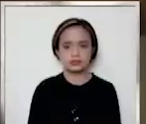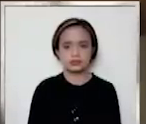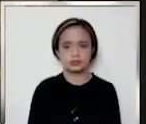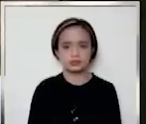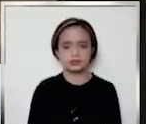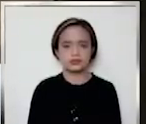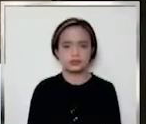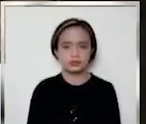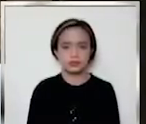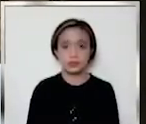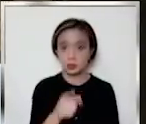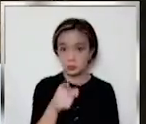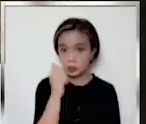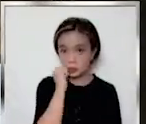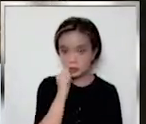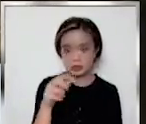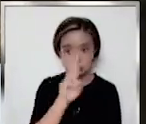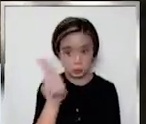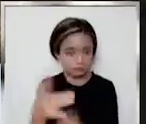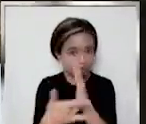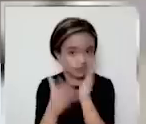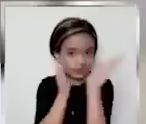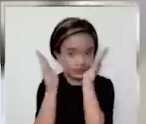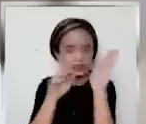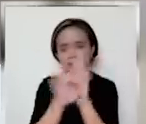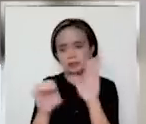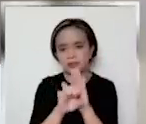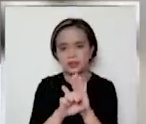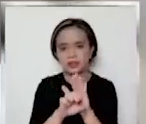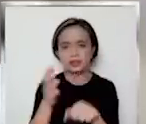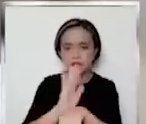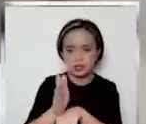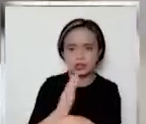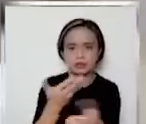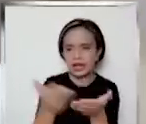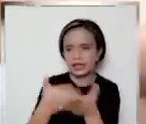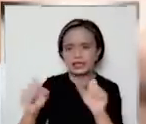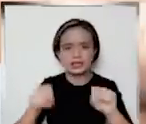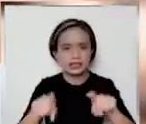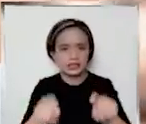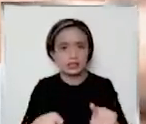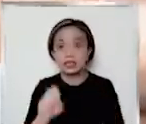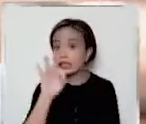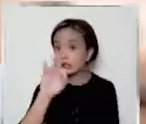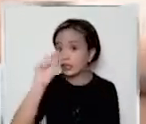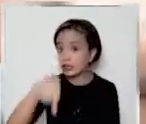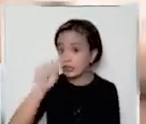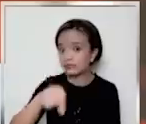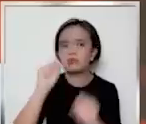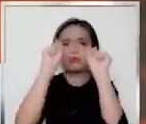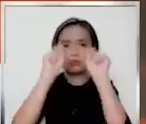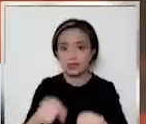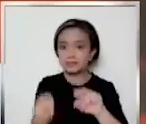Suki ka ba ng digital services, kabilang ang mga streaming service, mga pa-buy and sell? Kung oo, posibleng madagdagan na